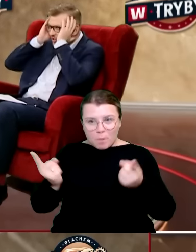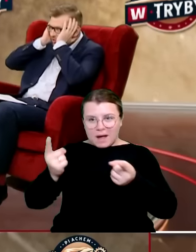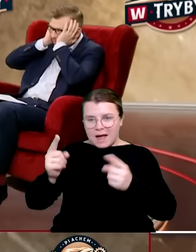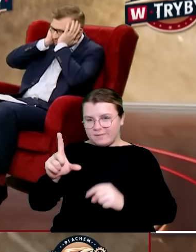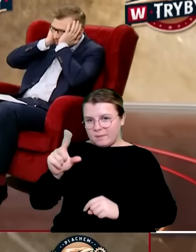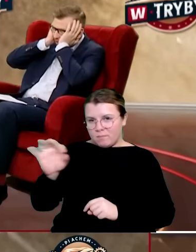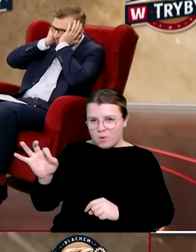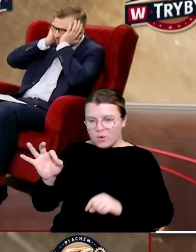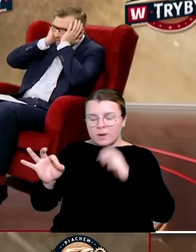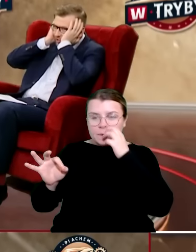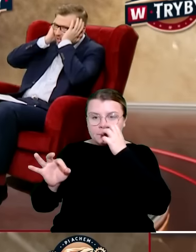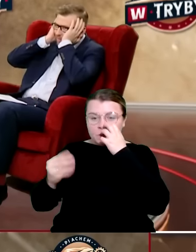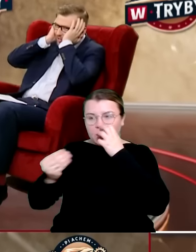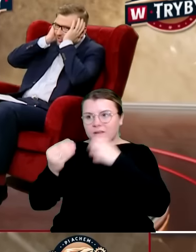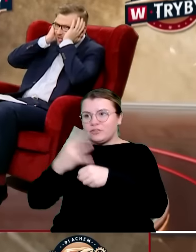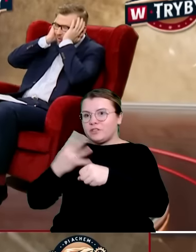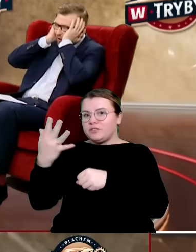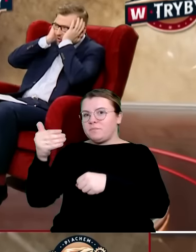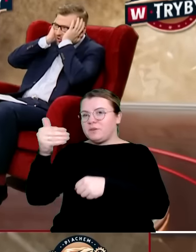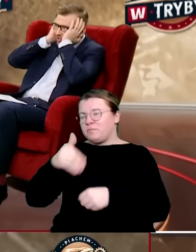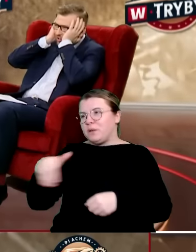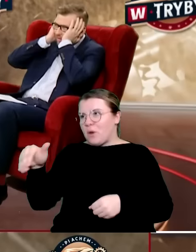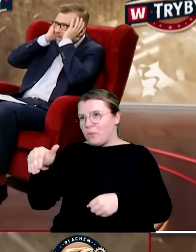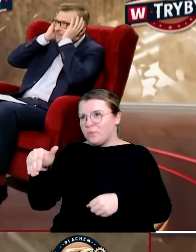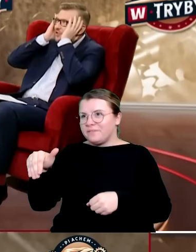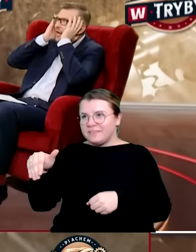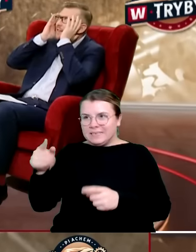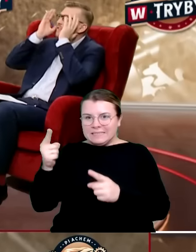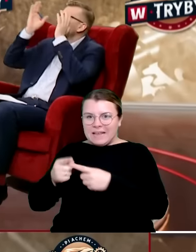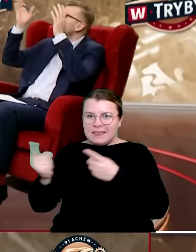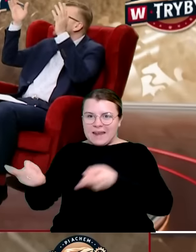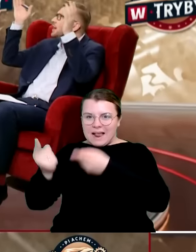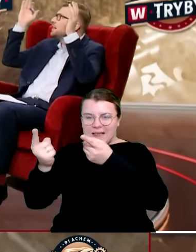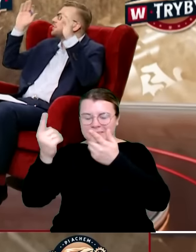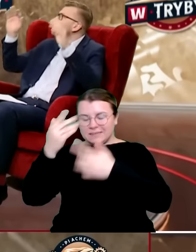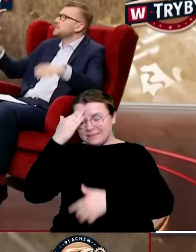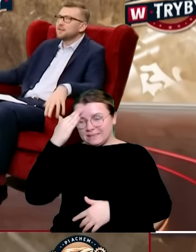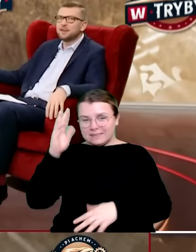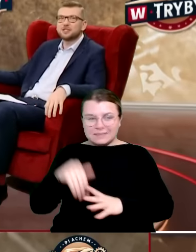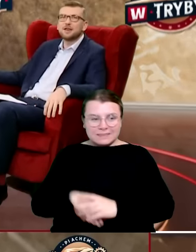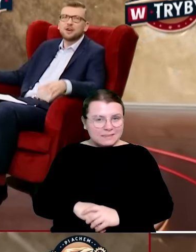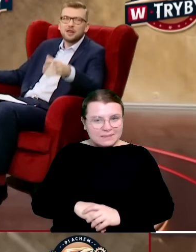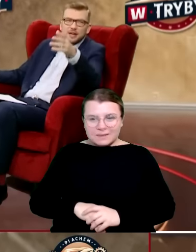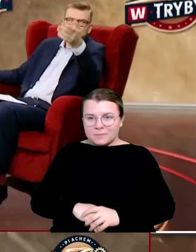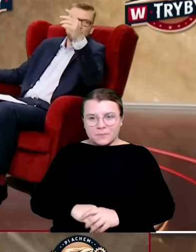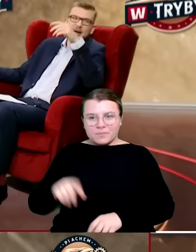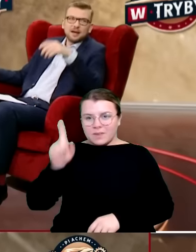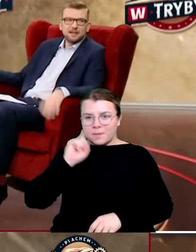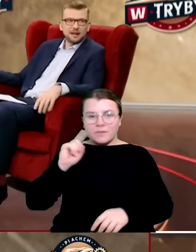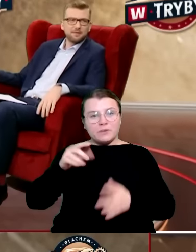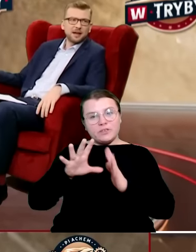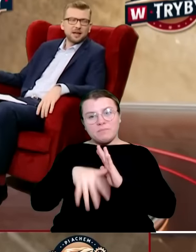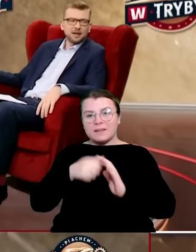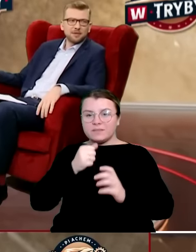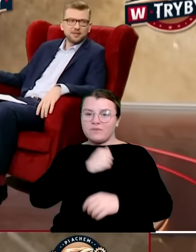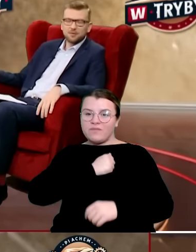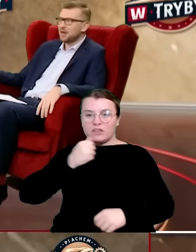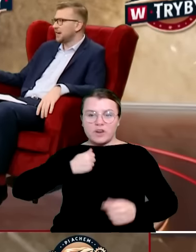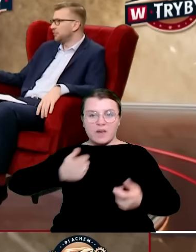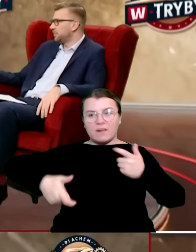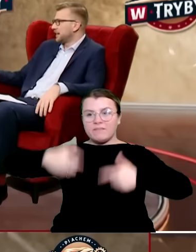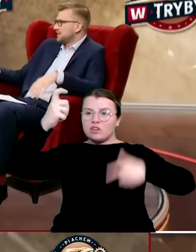jeszcze 45 milionów, żeby oni tylko, nie wiem, wysieli znowu na kolejnych wieżowcach w Warszawie czy na tramwajach,